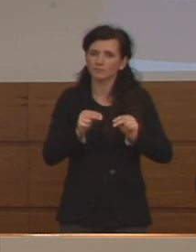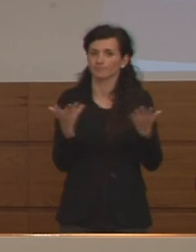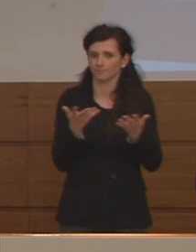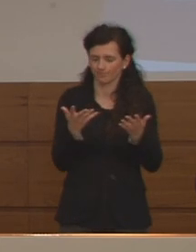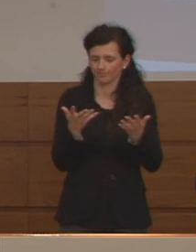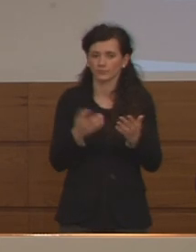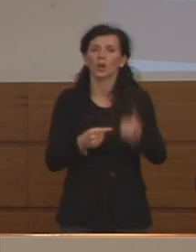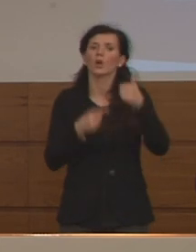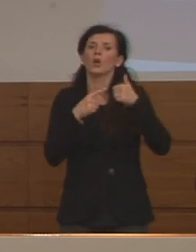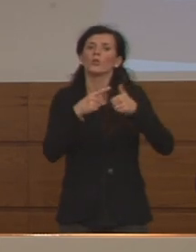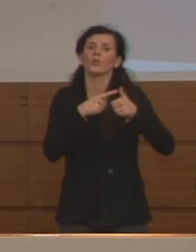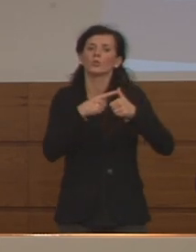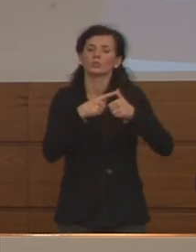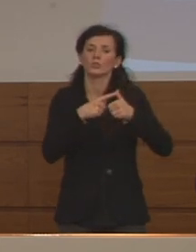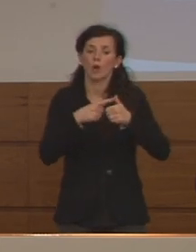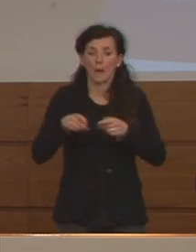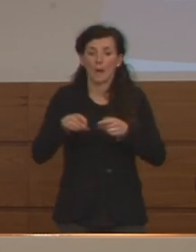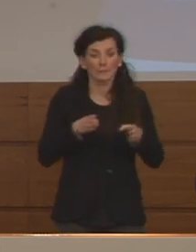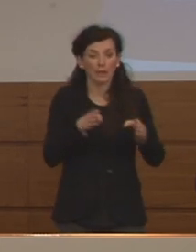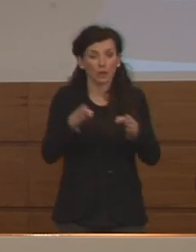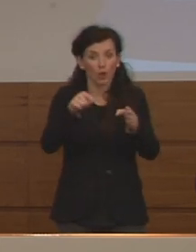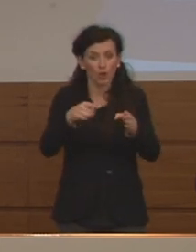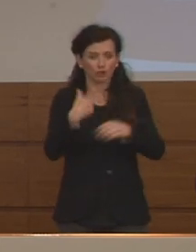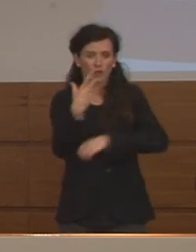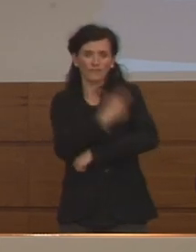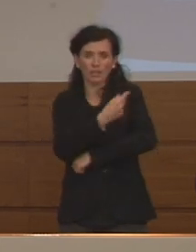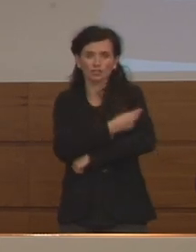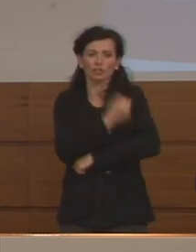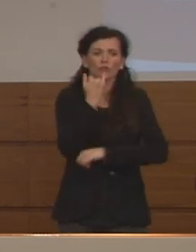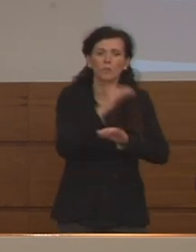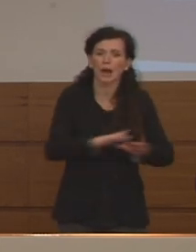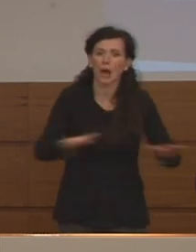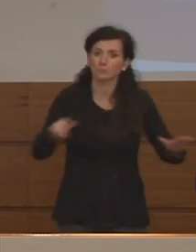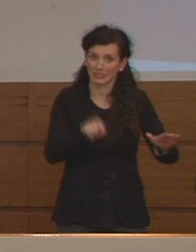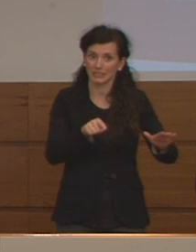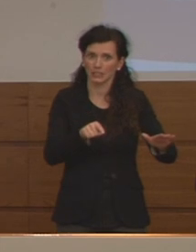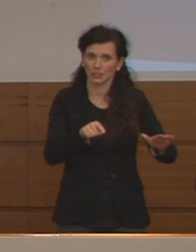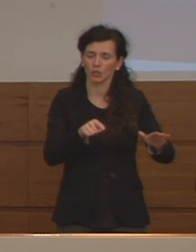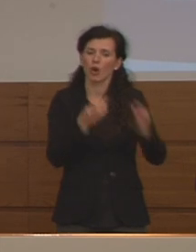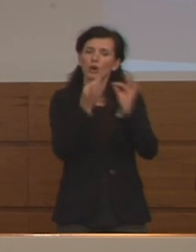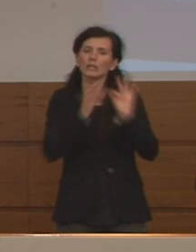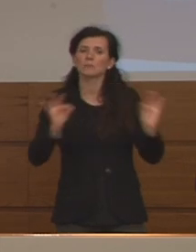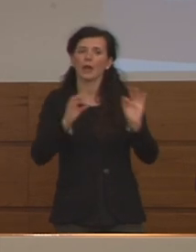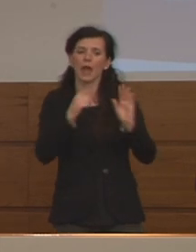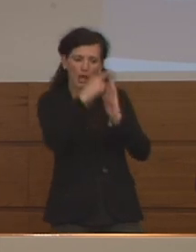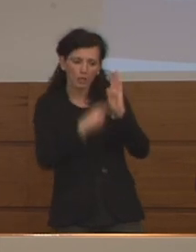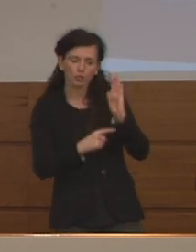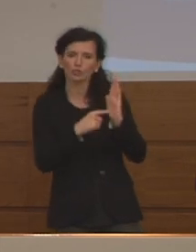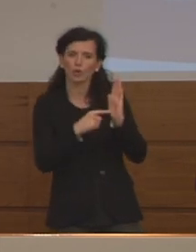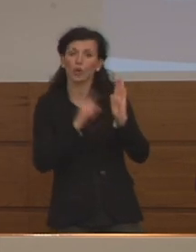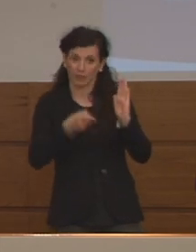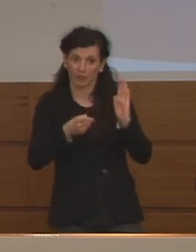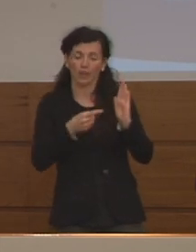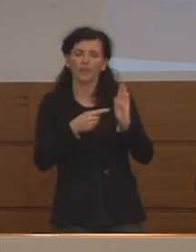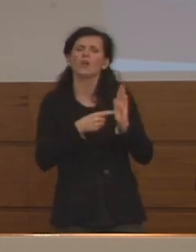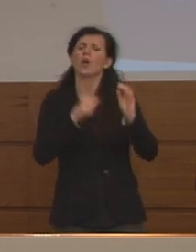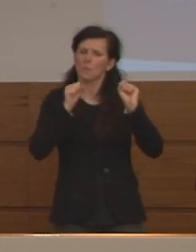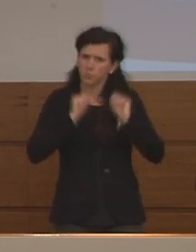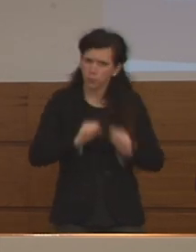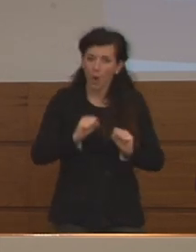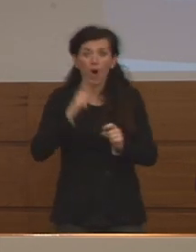cose 1 il percorso vaccinale di ogni bambino quindi quello che è il rispetto del calendario vaccinale può e deve essere